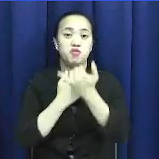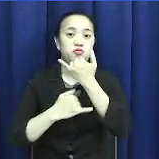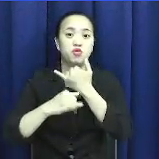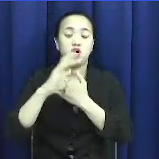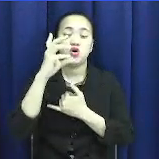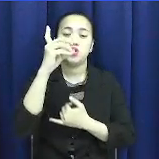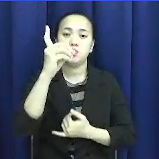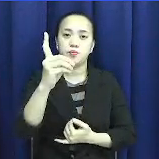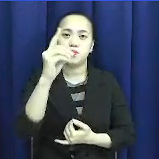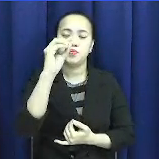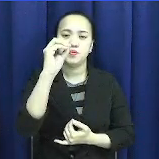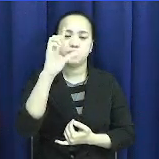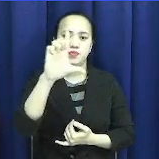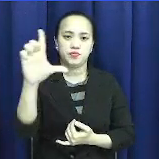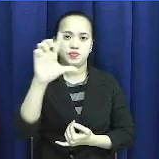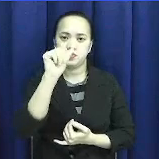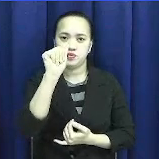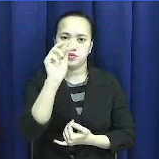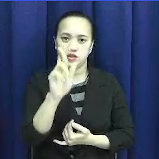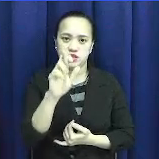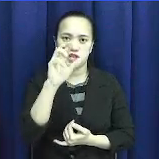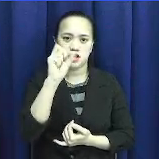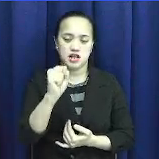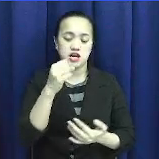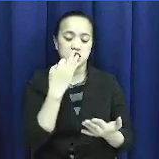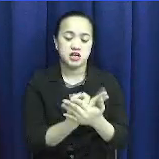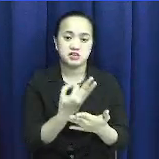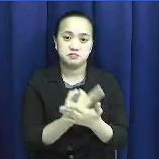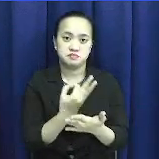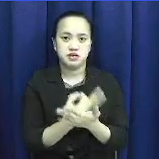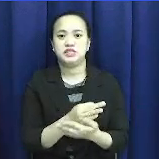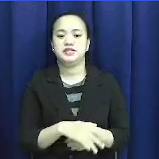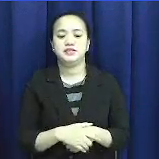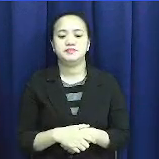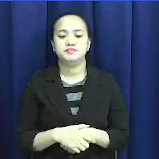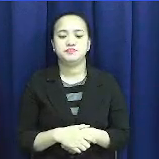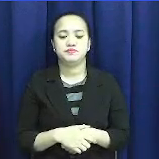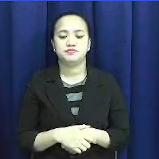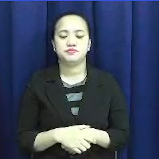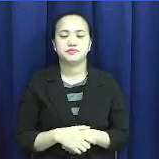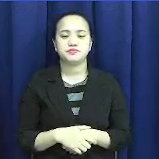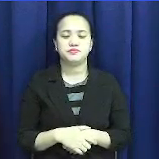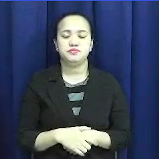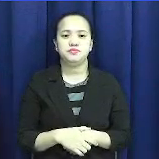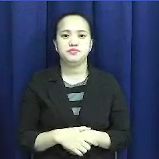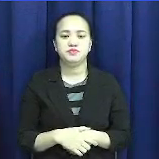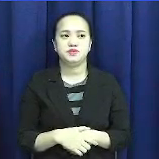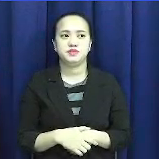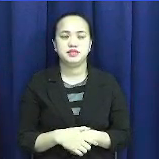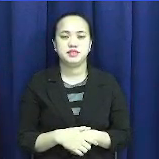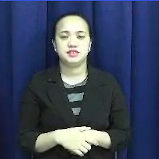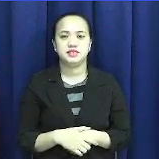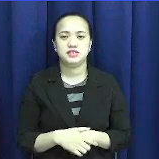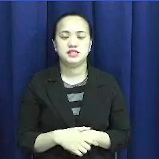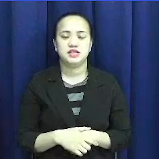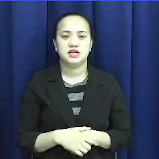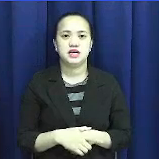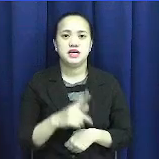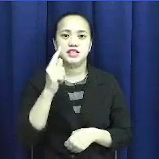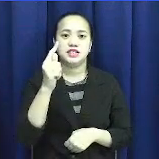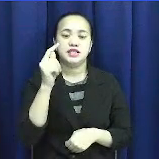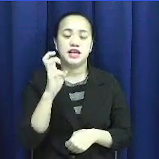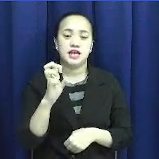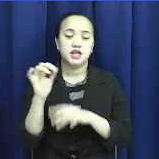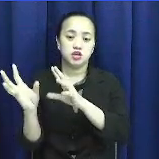para madali po nilang madistinguish kung ang pera ay fake or genuine, ang ginawa po nila yung mga kapulisan o yung mga